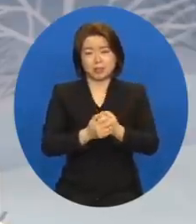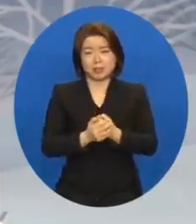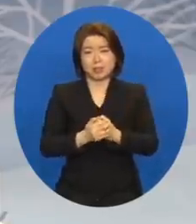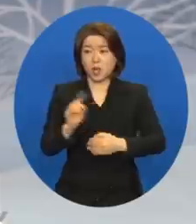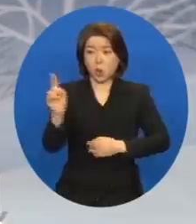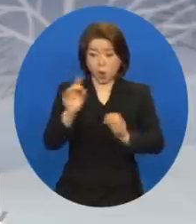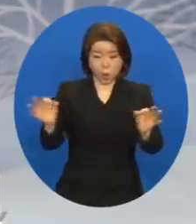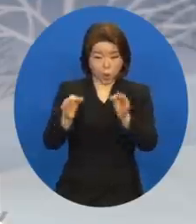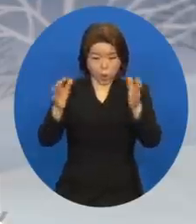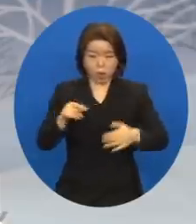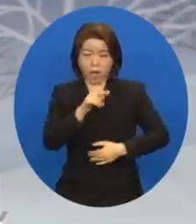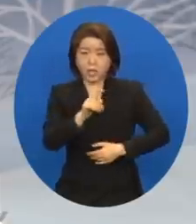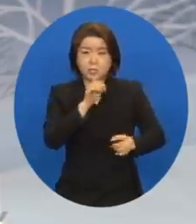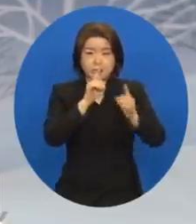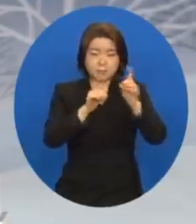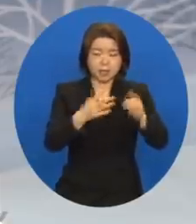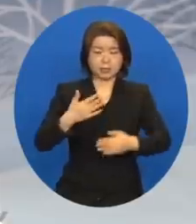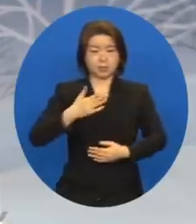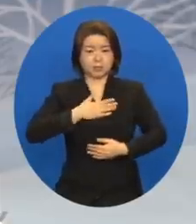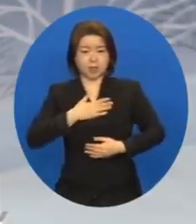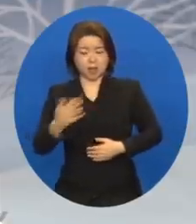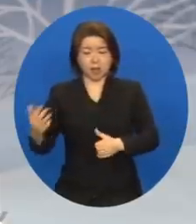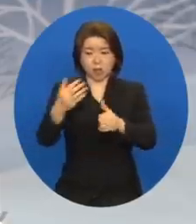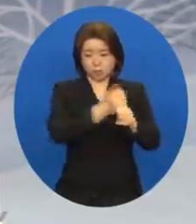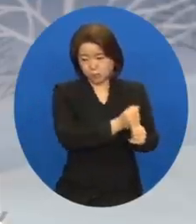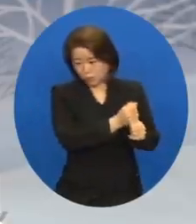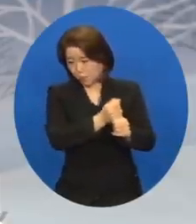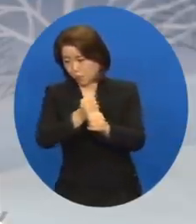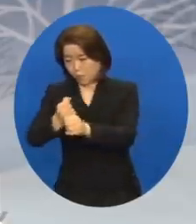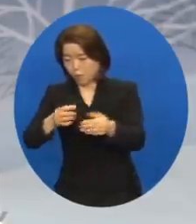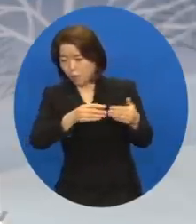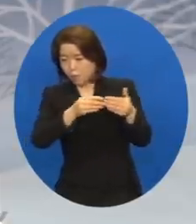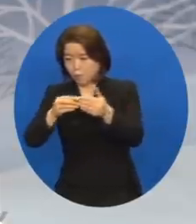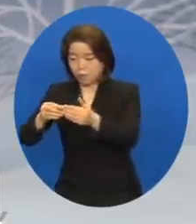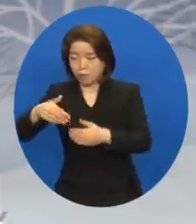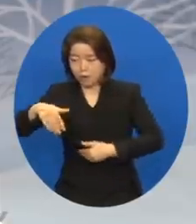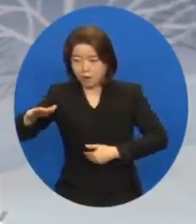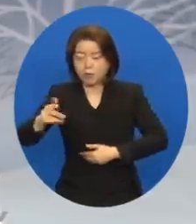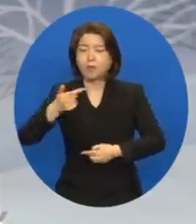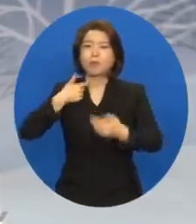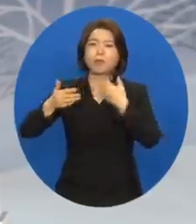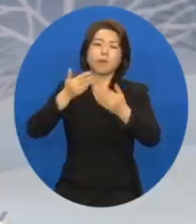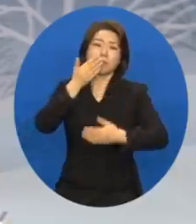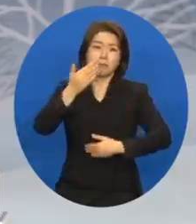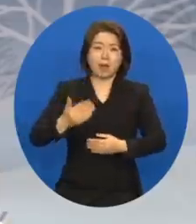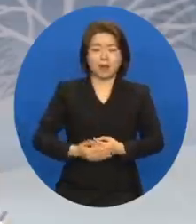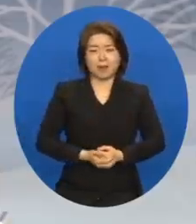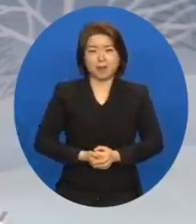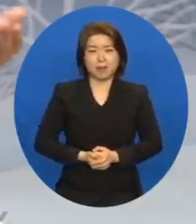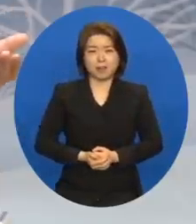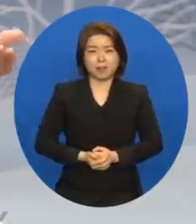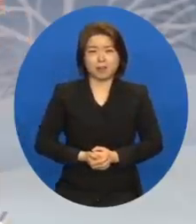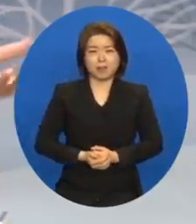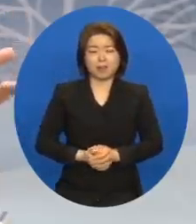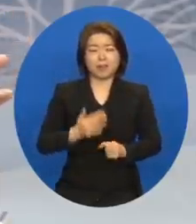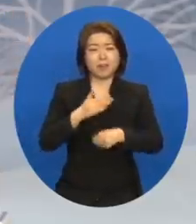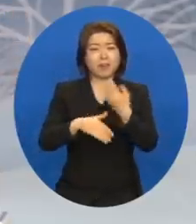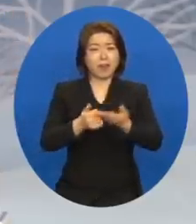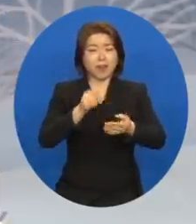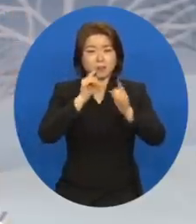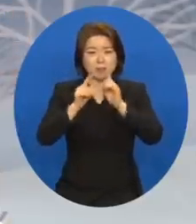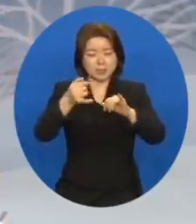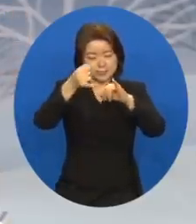어느 순간에 그 말씀이 나를 붙잡고 가는 것을 경험하게 될 것입니다. 하나님의 말씀은